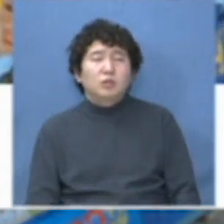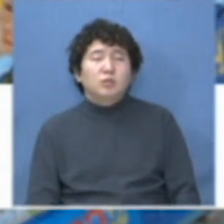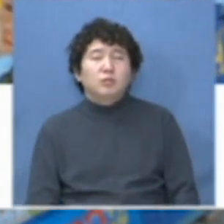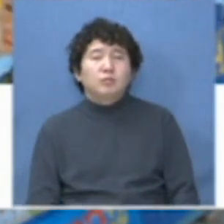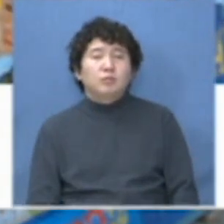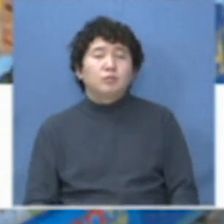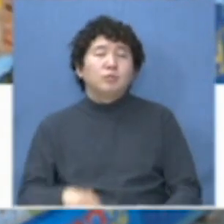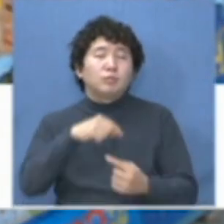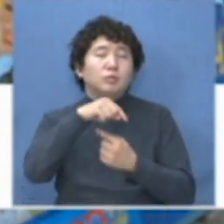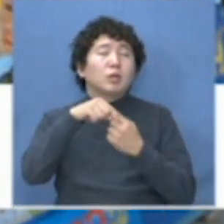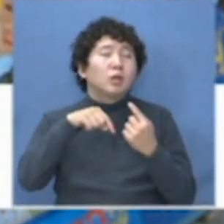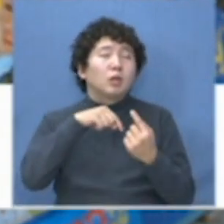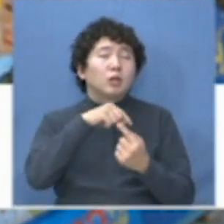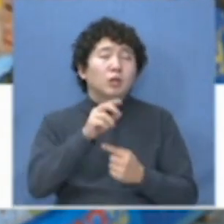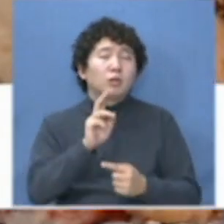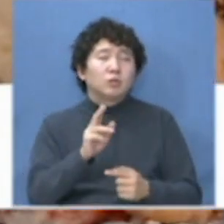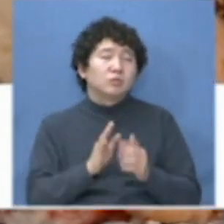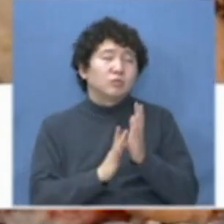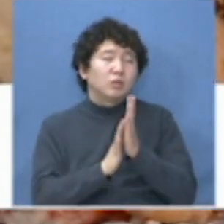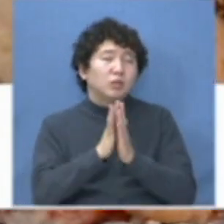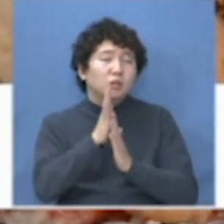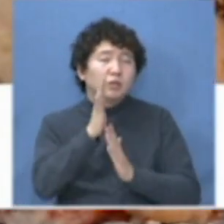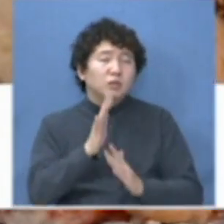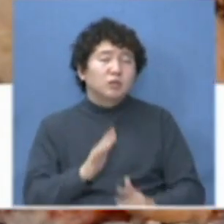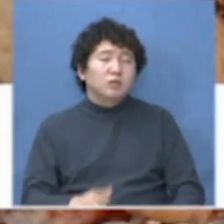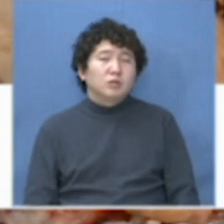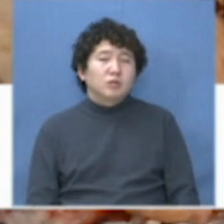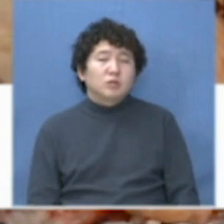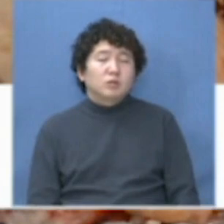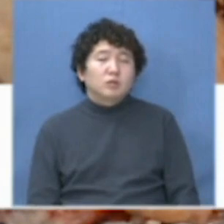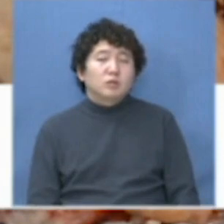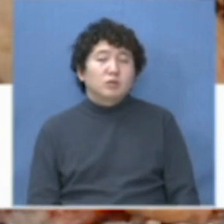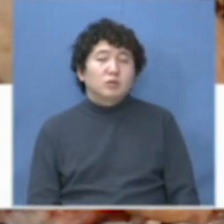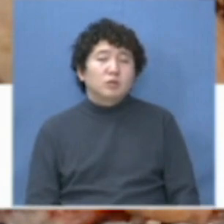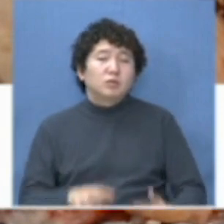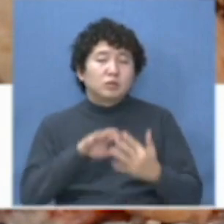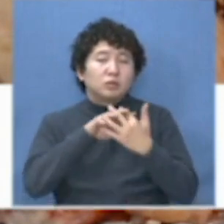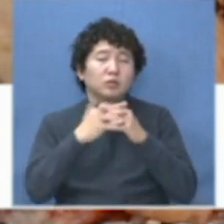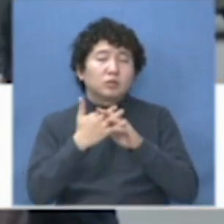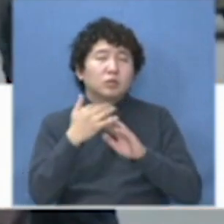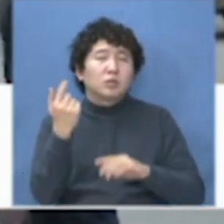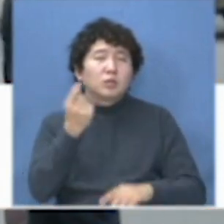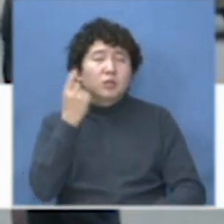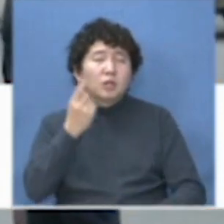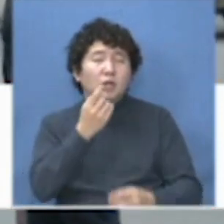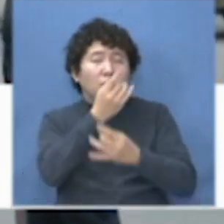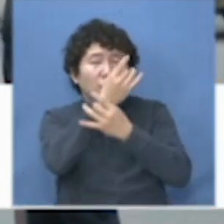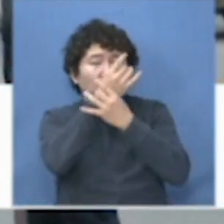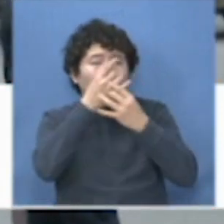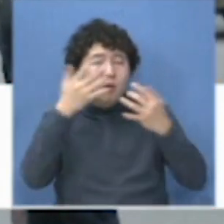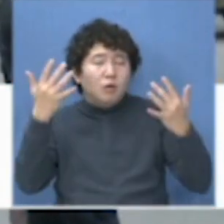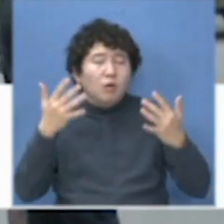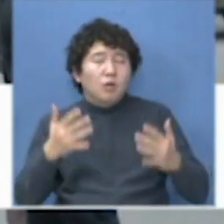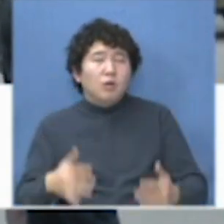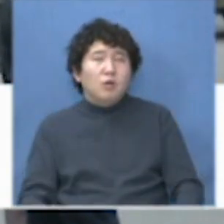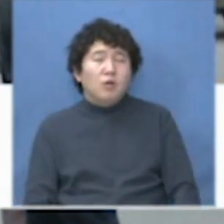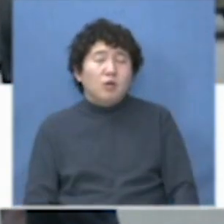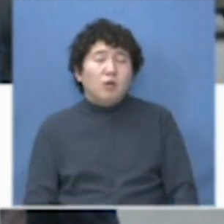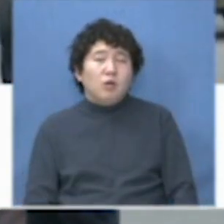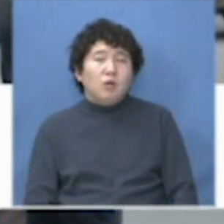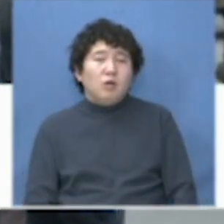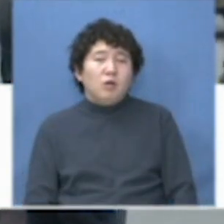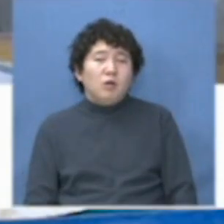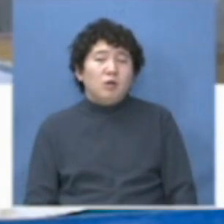Предприниматели, которые занимаются выращиванием редкой в Восточно-Казахстанской области сельскохозяйственной культуры проса, а также